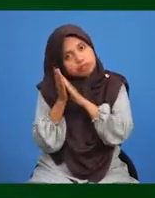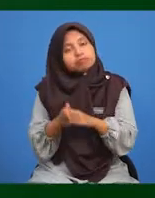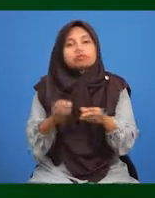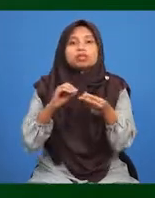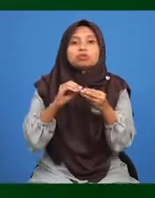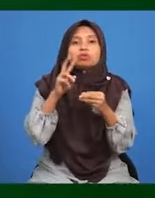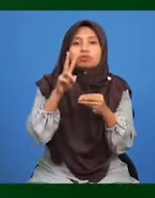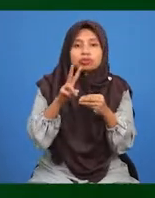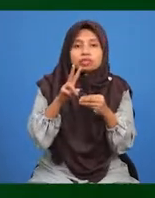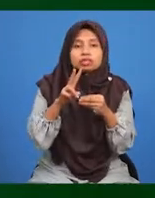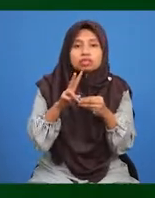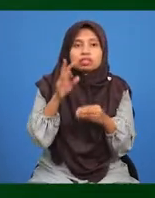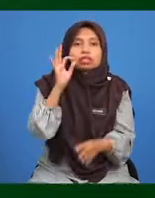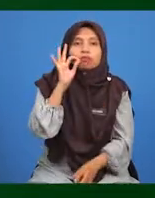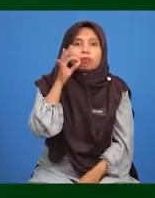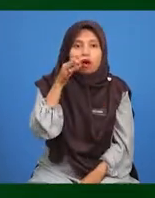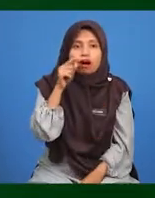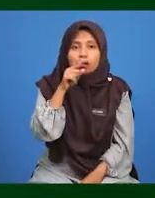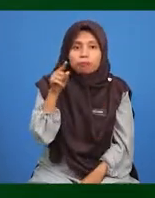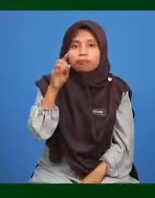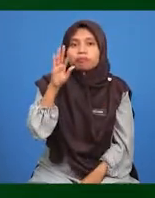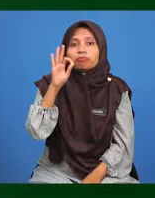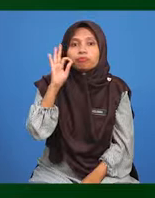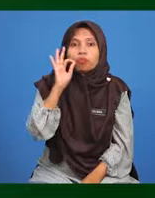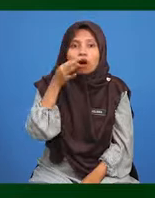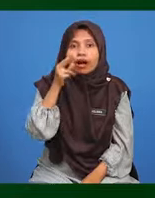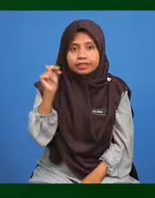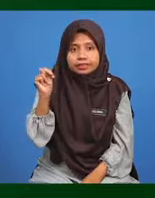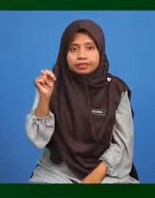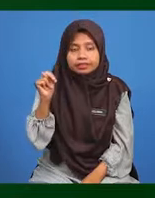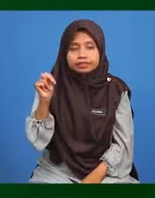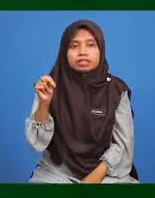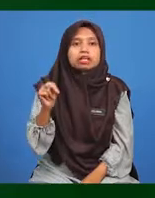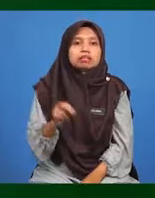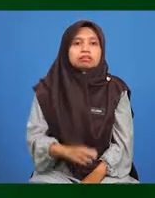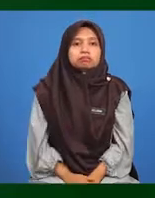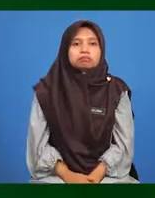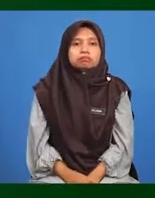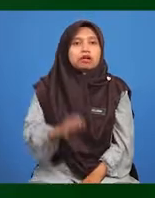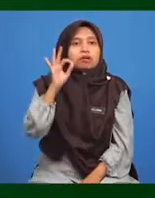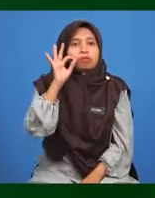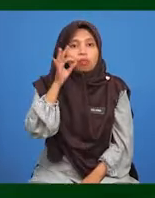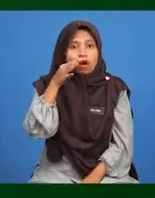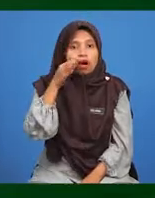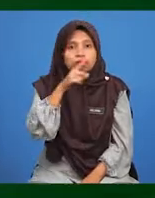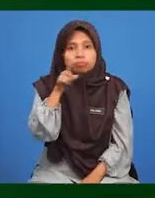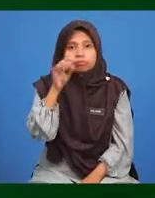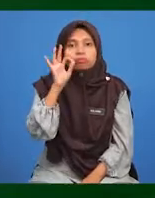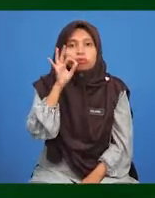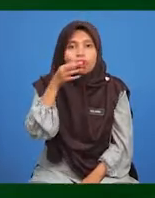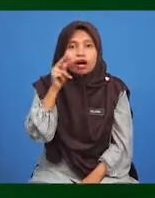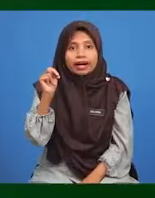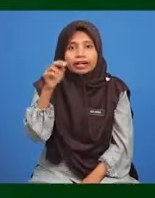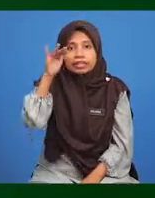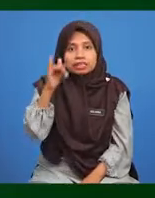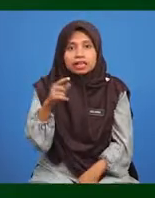Perkataan yang kedua ialah buah-buahan. Contoh ayatnya ialah